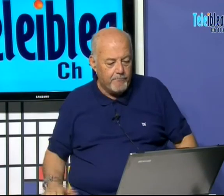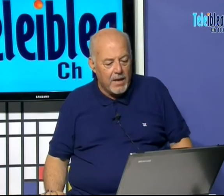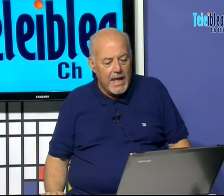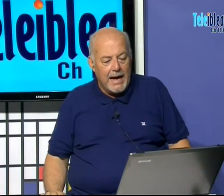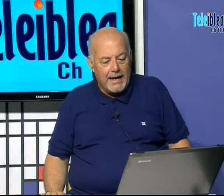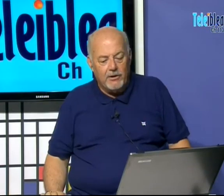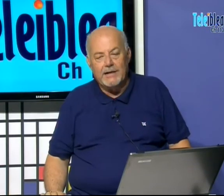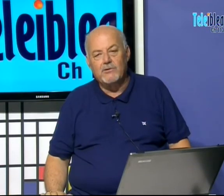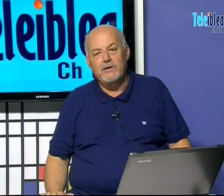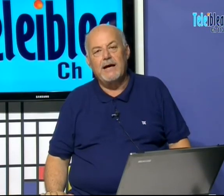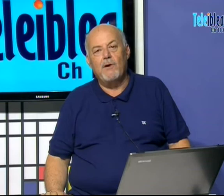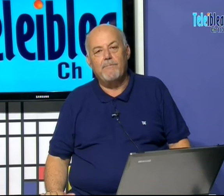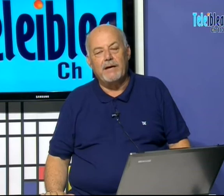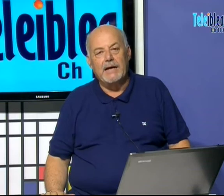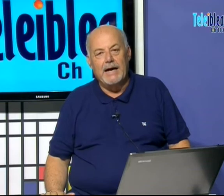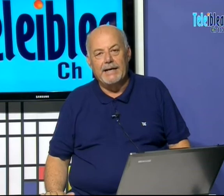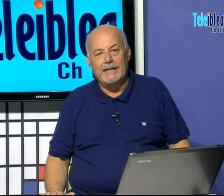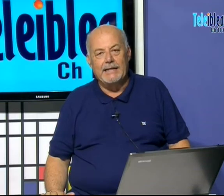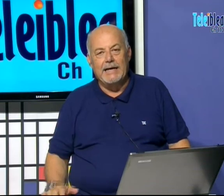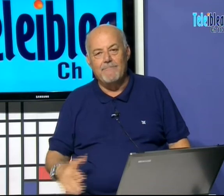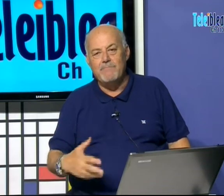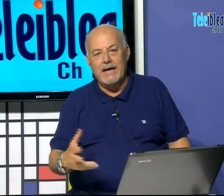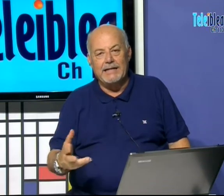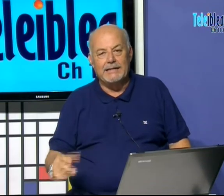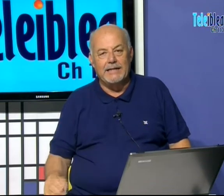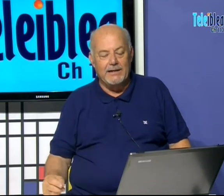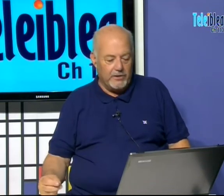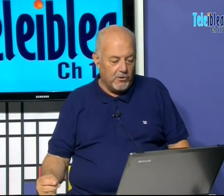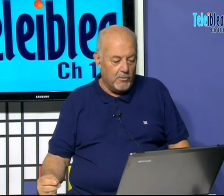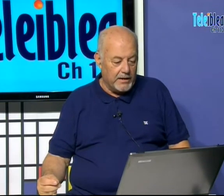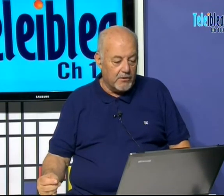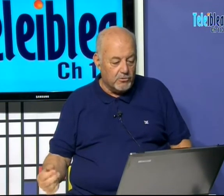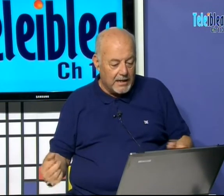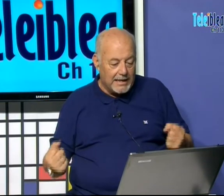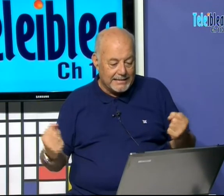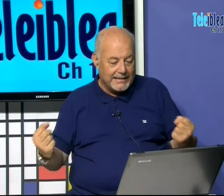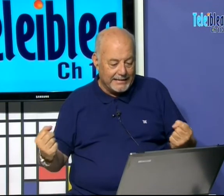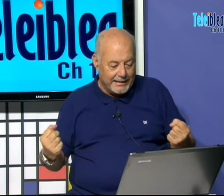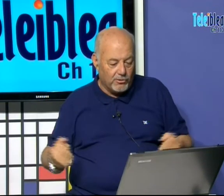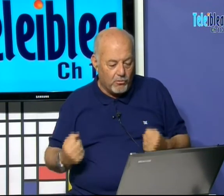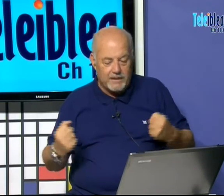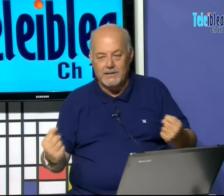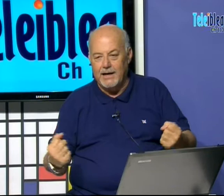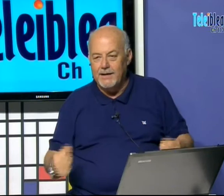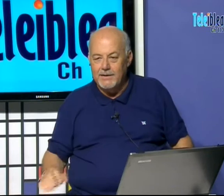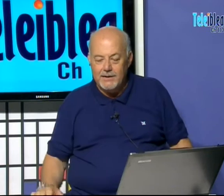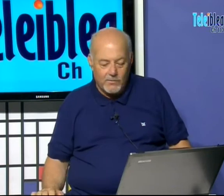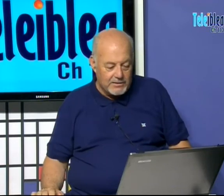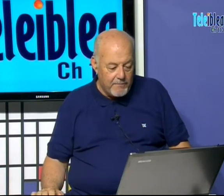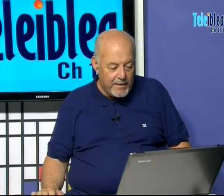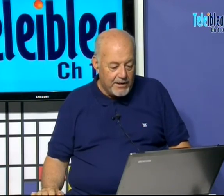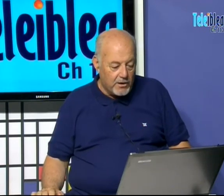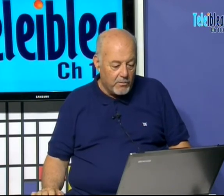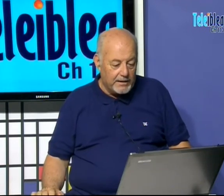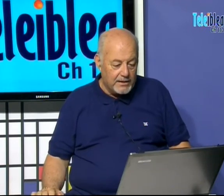bene. Allora, torniamo a parlare di ambiente. Allora, il Comune di Ragusa ha sentito